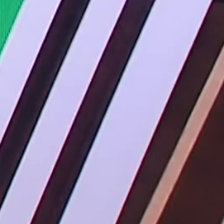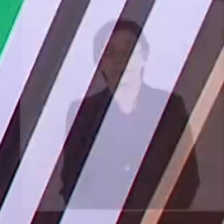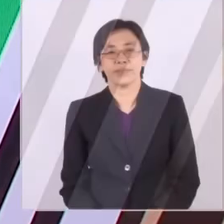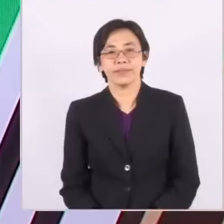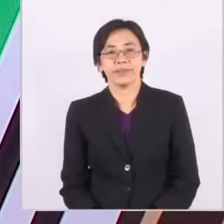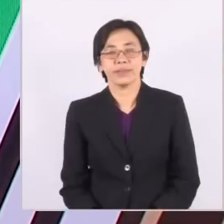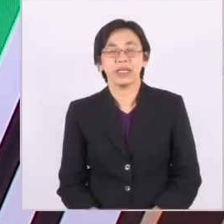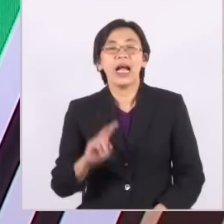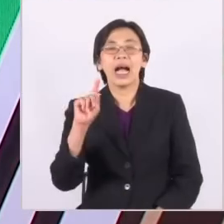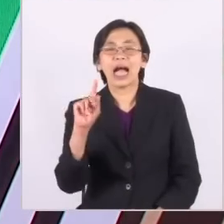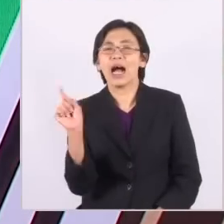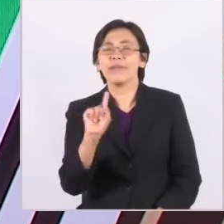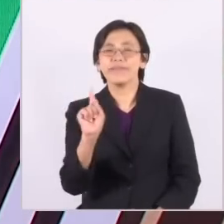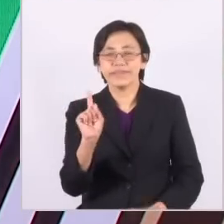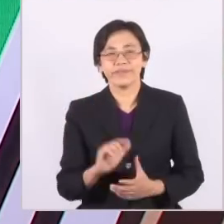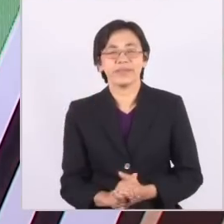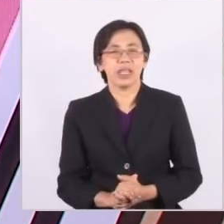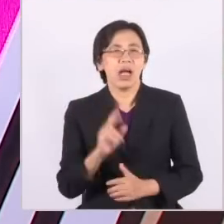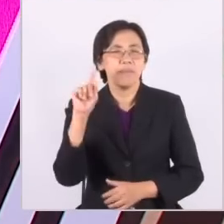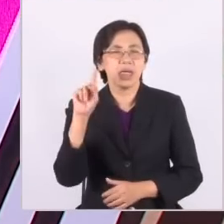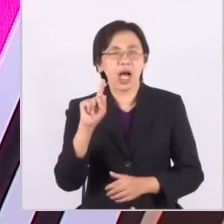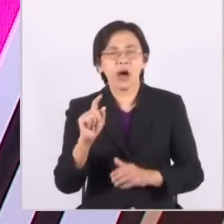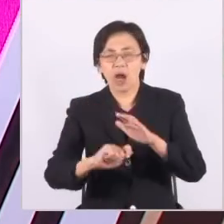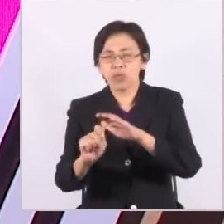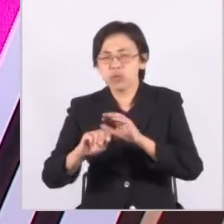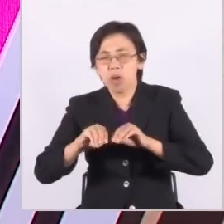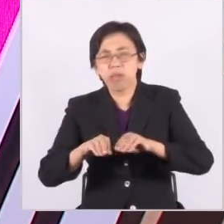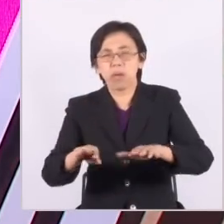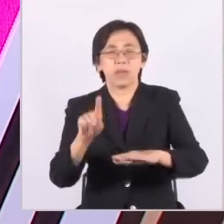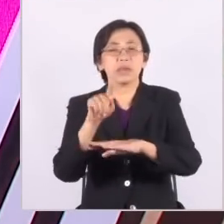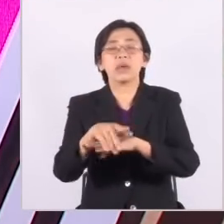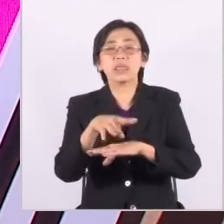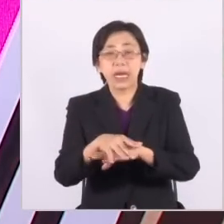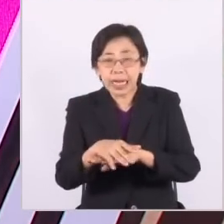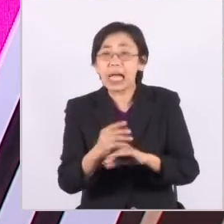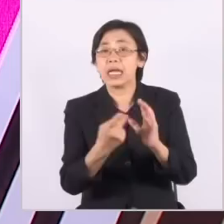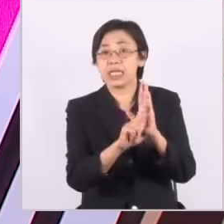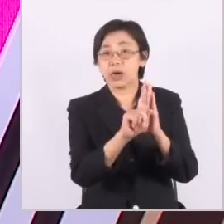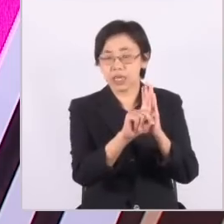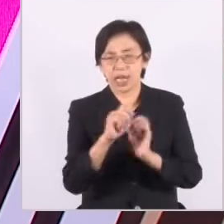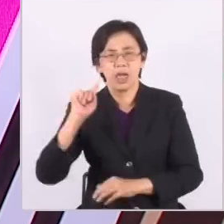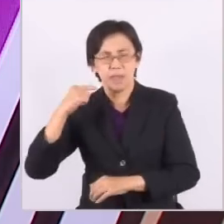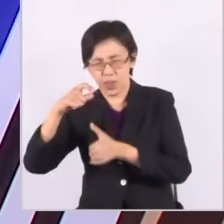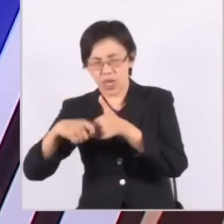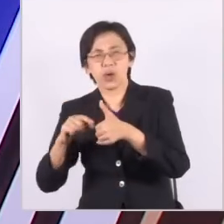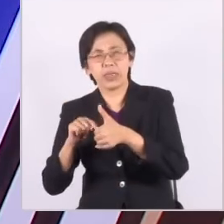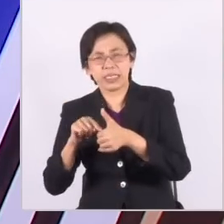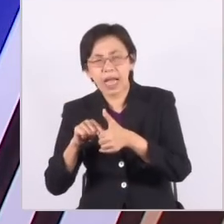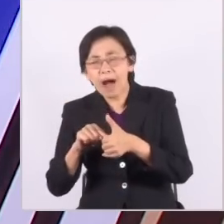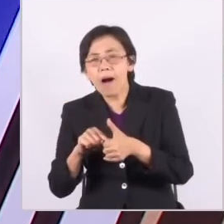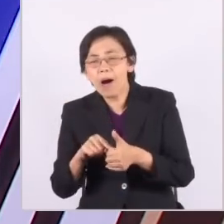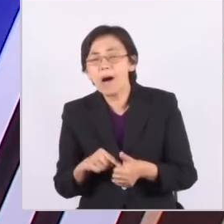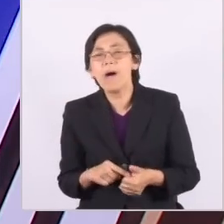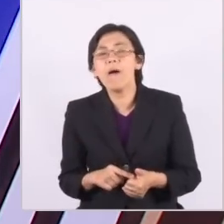ข่าวมันเป็นอย่างนี้คุณหยกนะครับมันมีข่าวลือที่ออกไปในโลกโซเชียลบอกว่าอยู่ที่ขอนแก่นนี่นามีสาวคนนึงเนี่ยอ่าจะไปซุ่ม